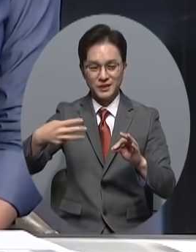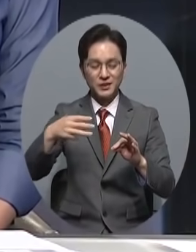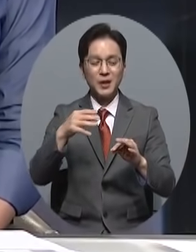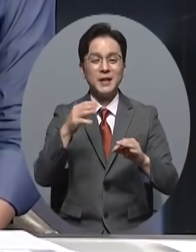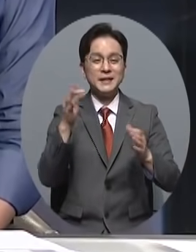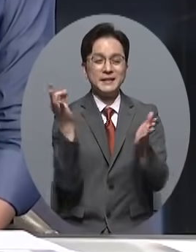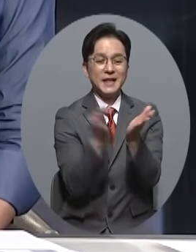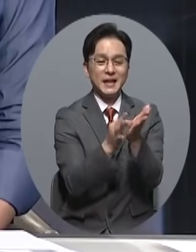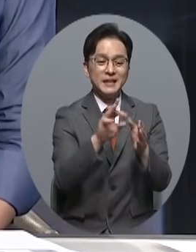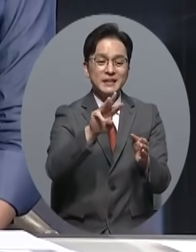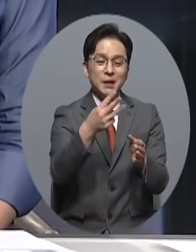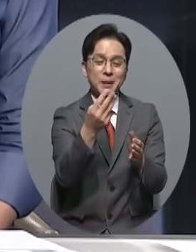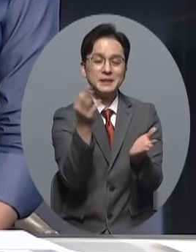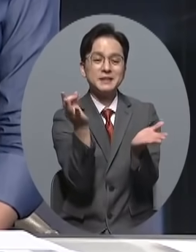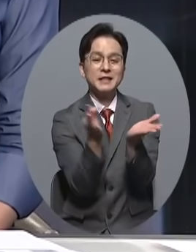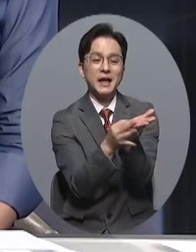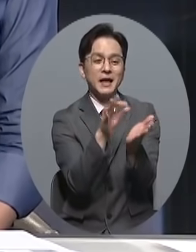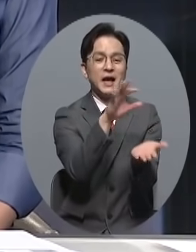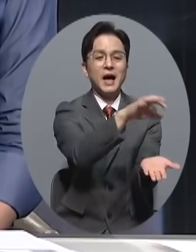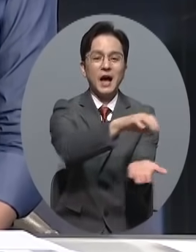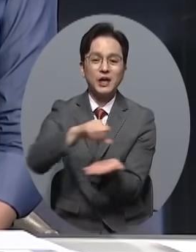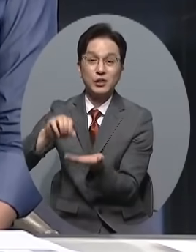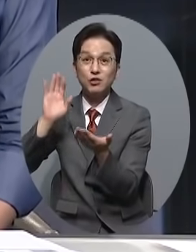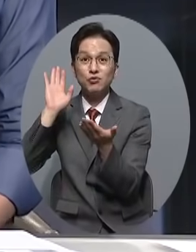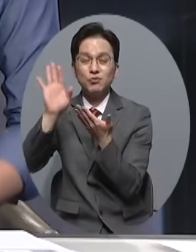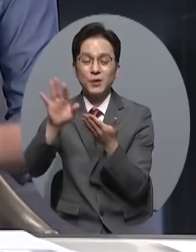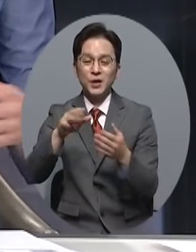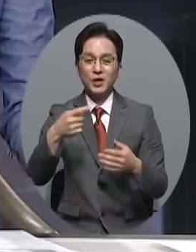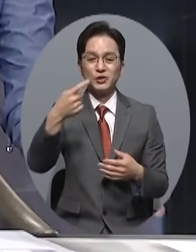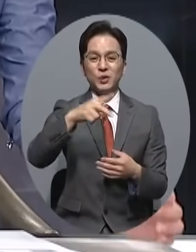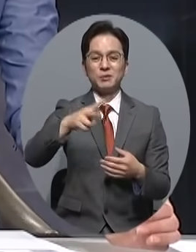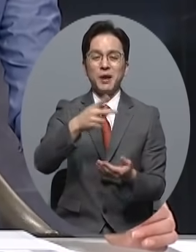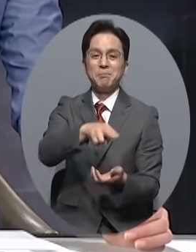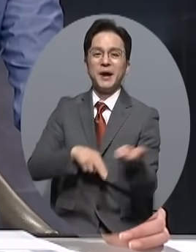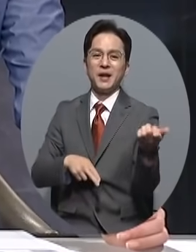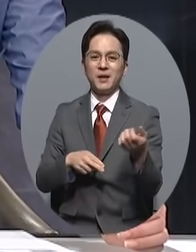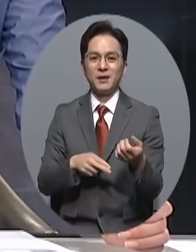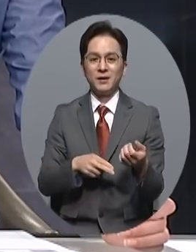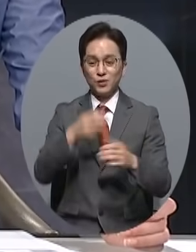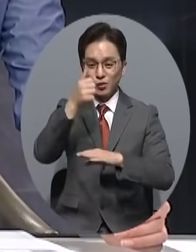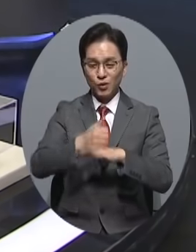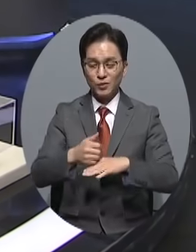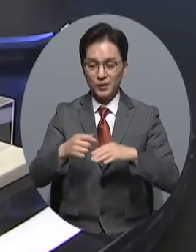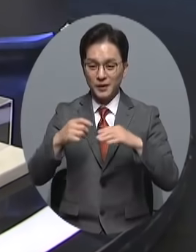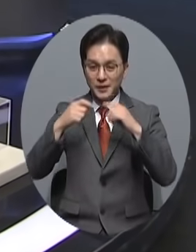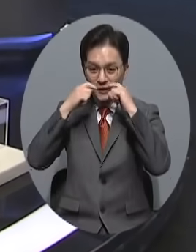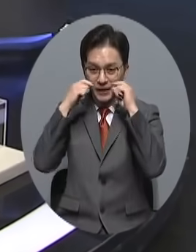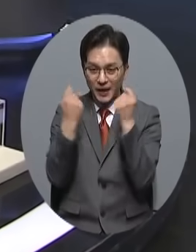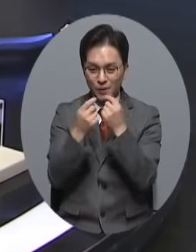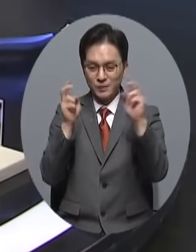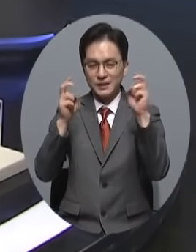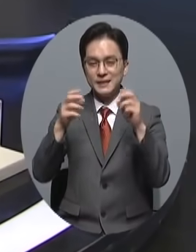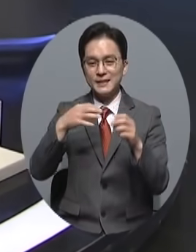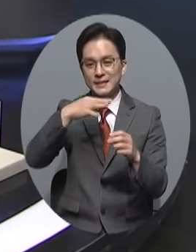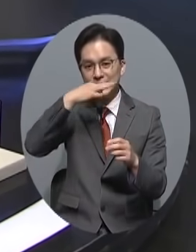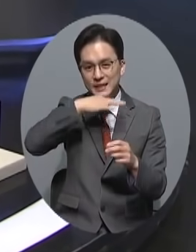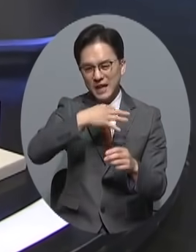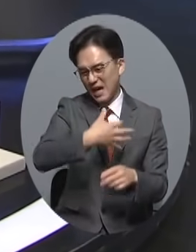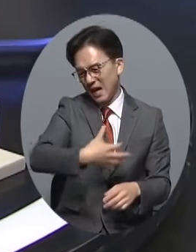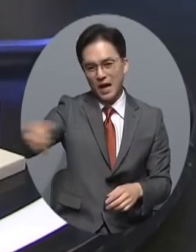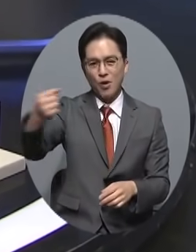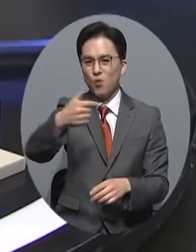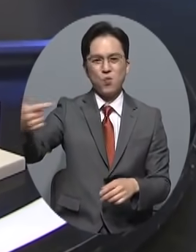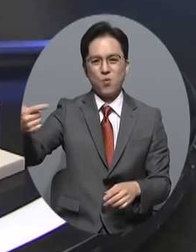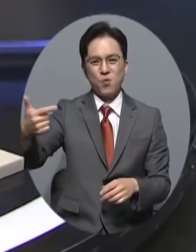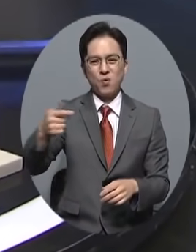자체가 너무나도 엉성했었다 이런 생각 지울 수가 없습니다. 네, 이번에는 어젯밤 TV 토론의 이야기, 국민의힘 TV 토론의 이야기도 해보도록